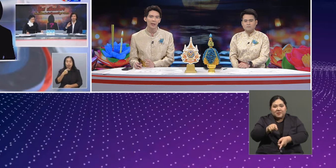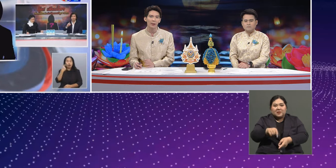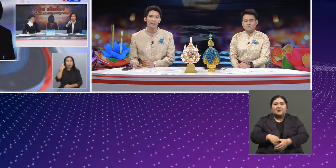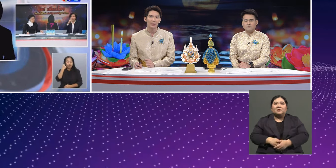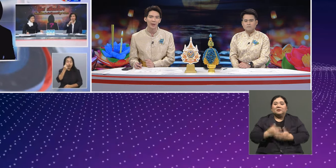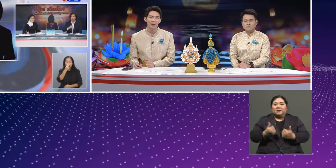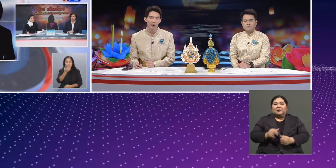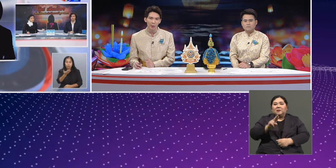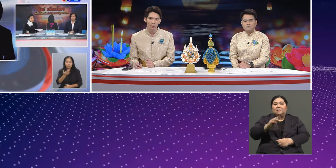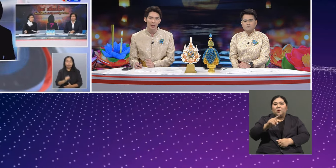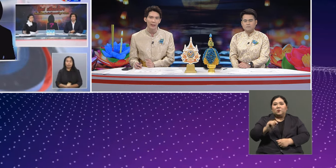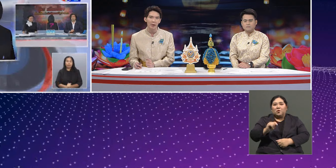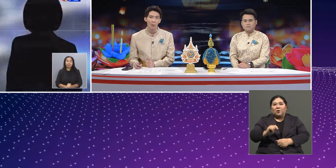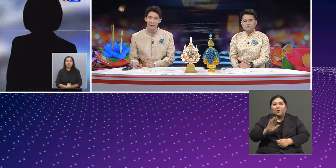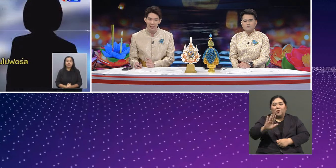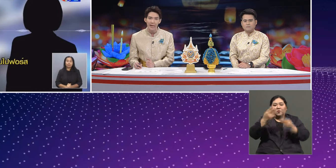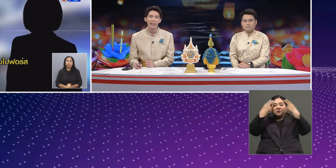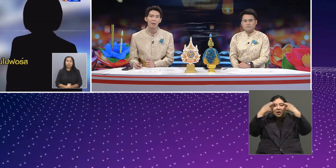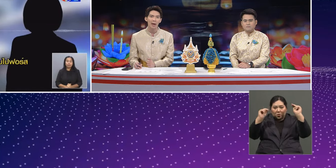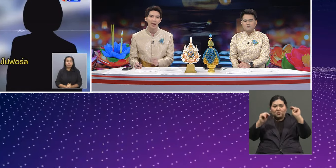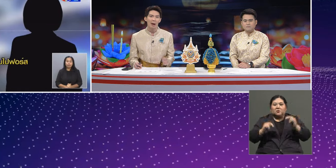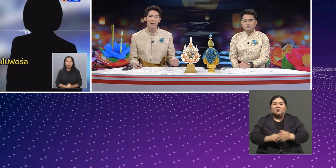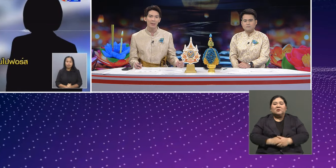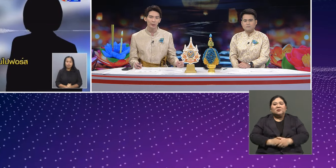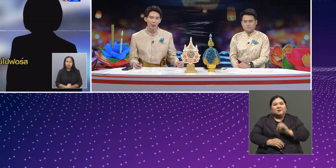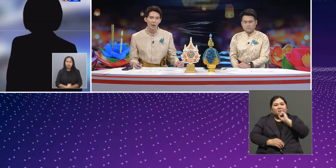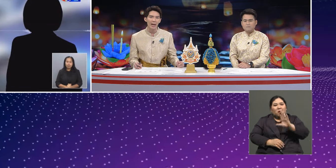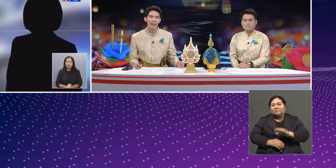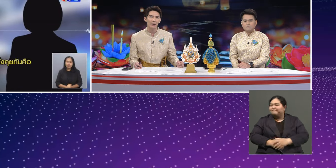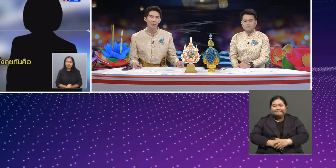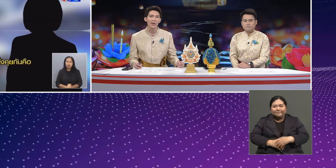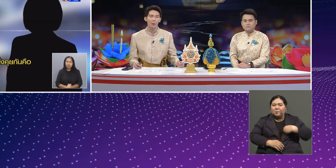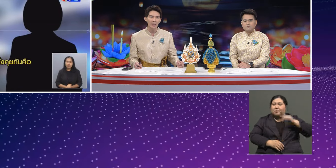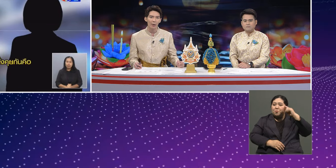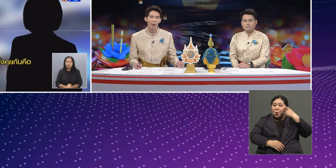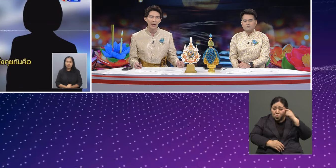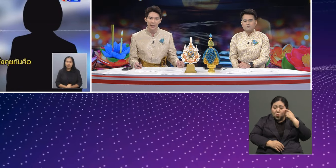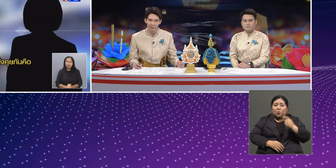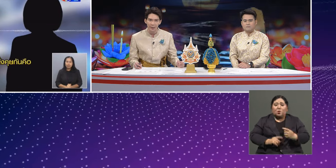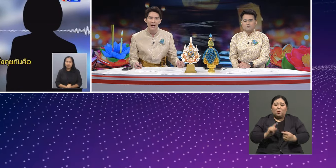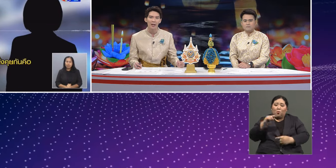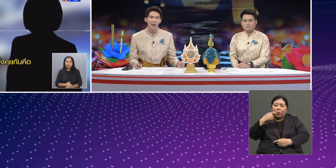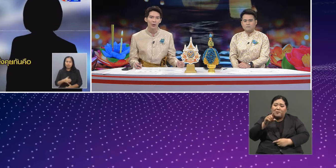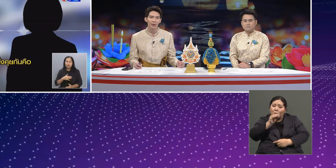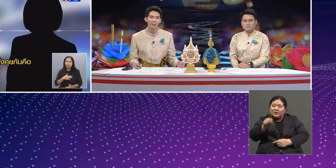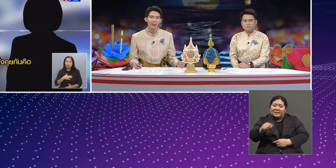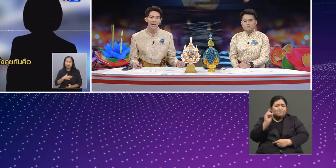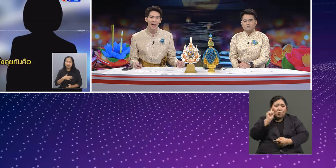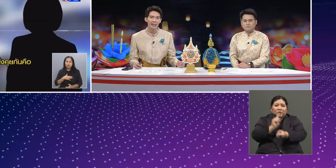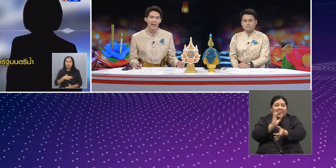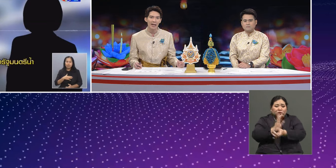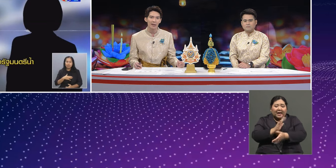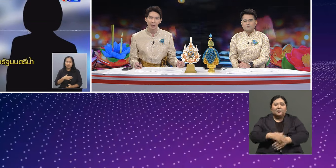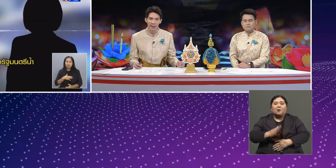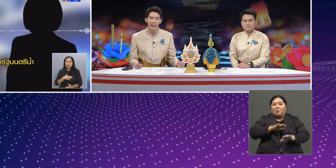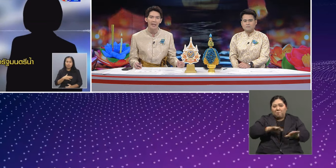รัฐมนตรีประจำสำนักนายกรัฐมนตรีท่านก็ออกมายืนยันนะครับว่าไม่มีส่วนรู้เห็นแล้วก็ไม่รู้จักคนในคลิป4เโดยเตรียมที่จะให้